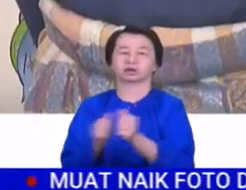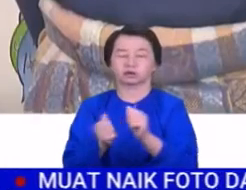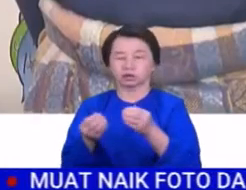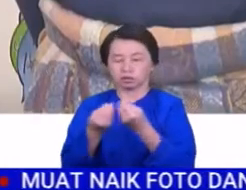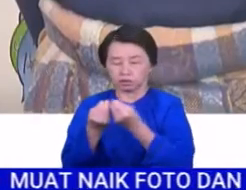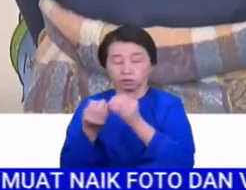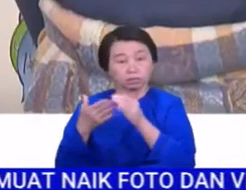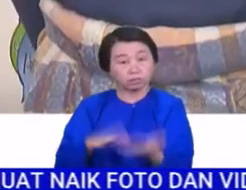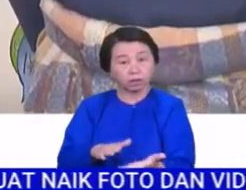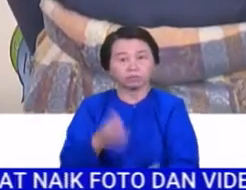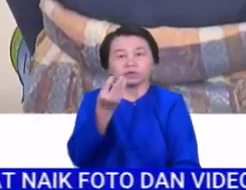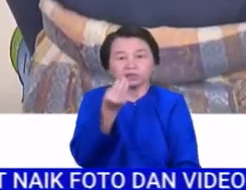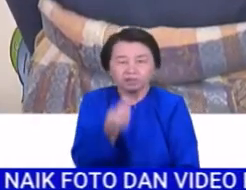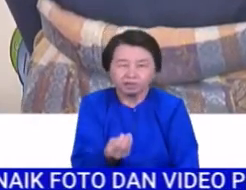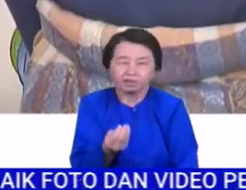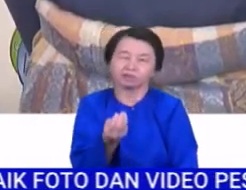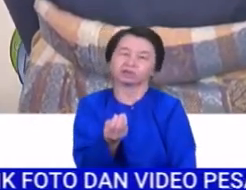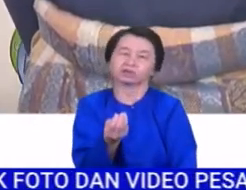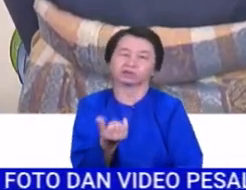kematian juga berkurangan.